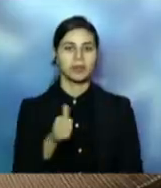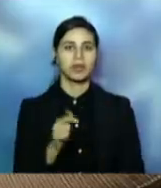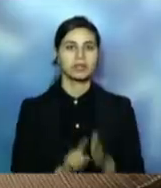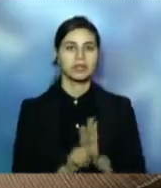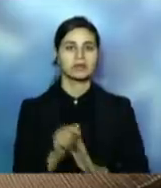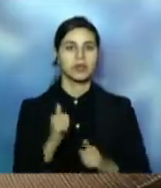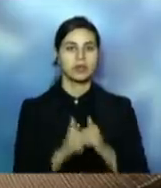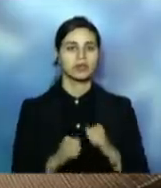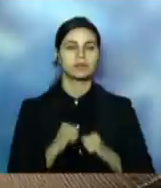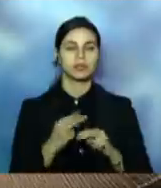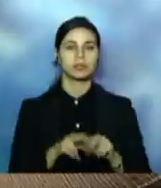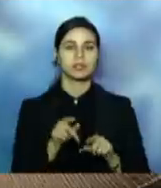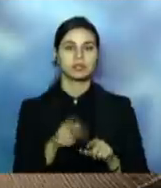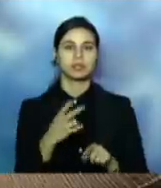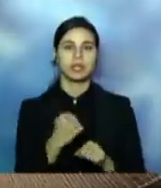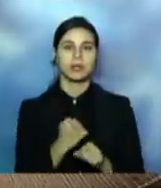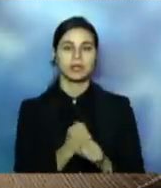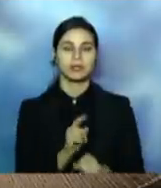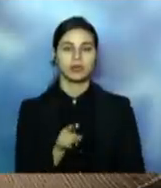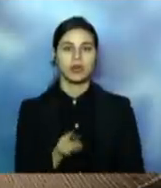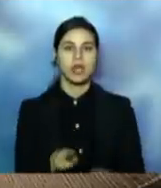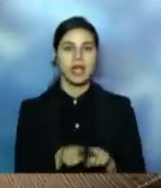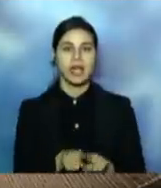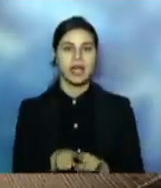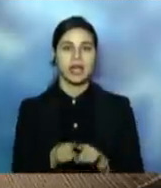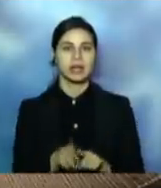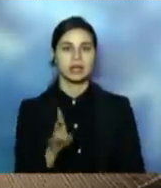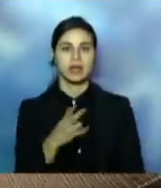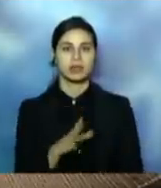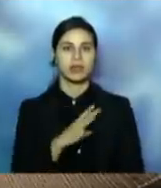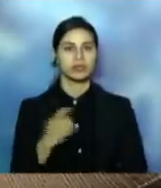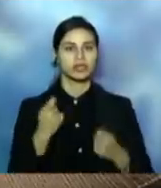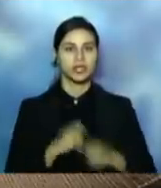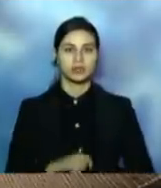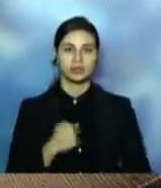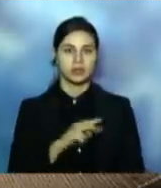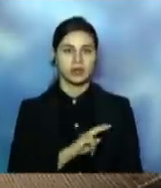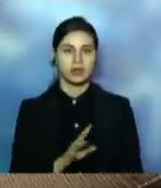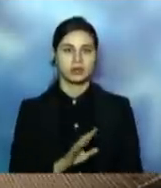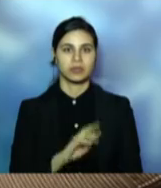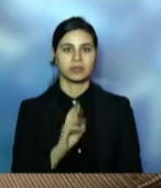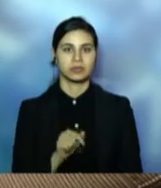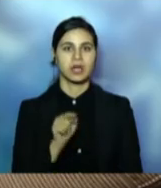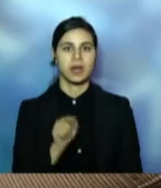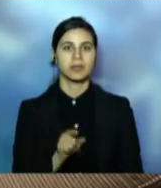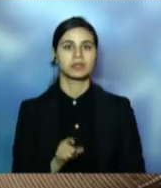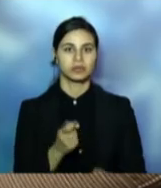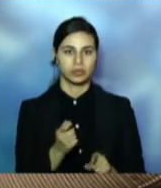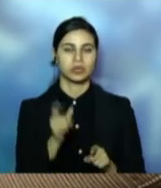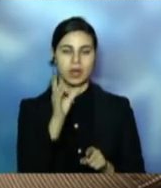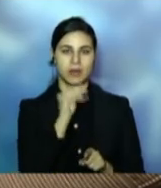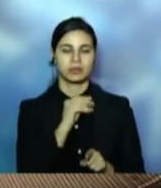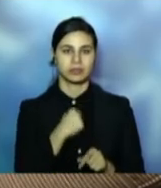რომ აი ეს მაინც გამეკეთებინა, რომ ერთნაირად არ ყოფილიყვნენ ჩაცმულები. და ნუ ამას ასე თუ ისე